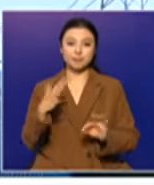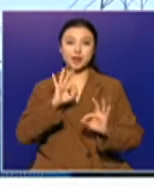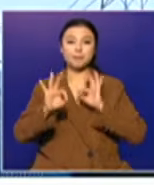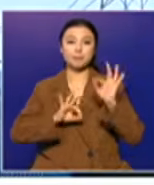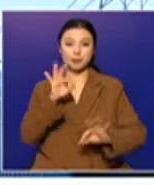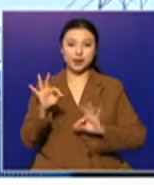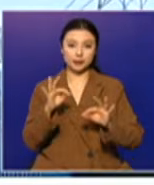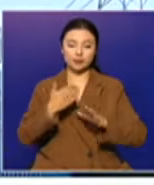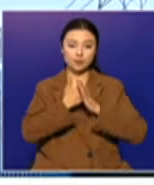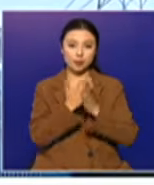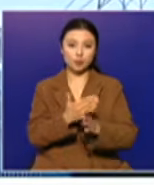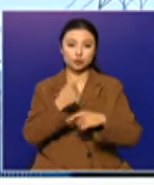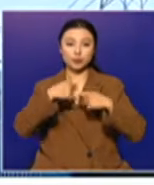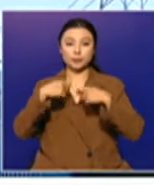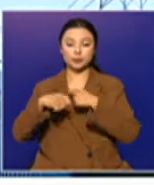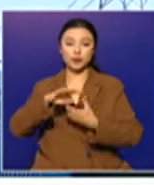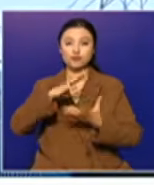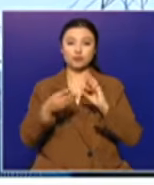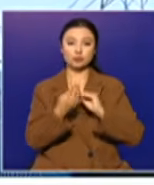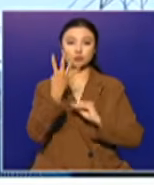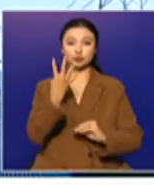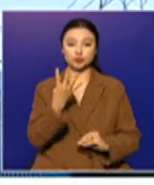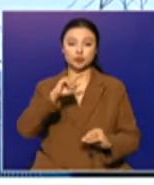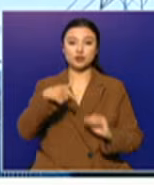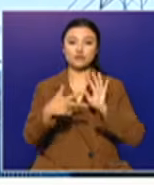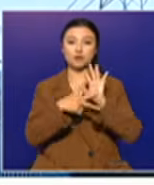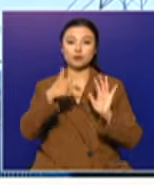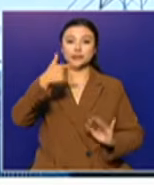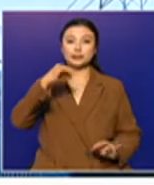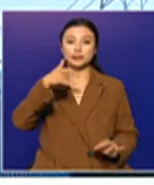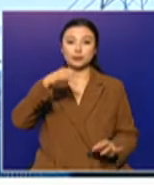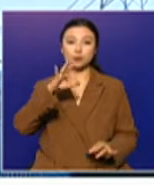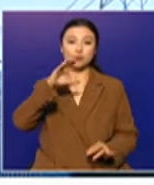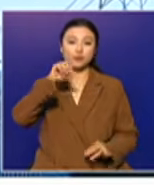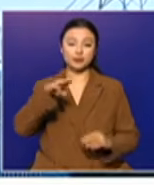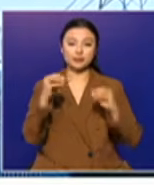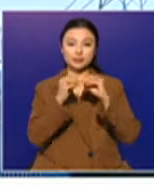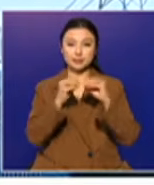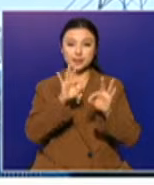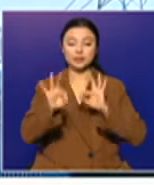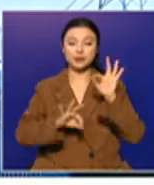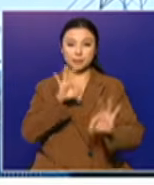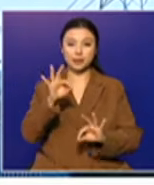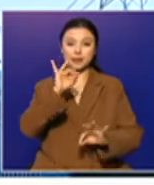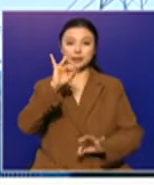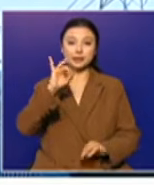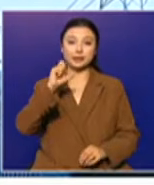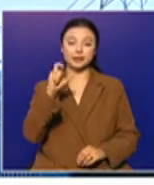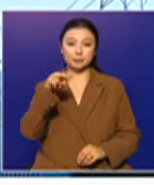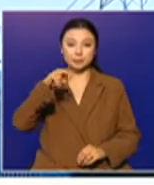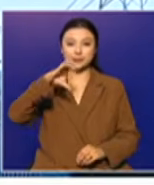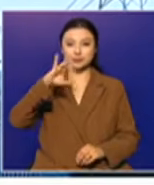іске асыруда. Биыл біз жалпы қуаты 4,8 гигаватт болатын 10 жоба бойынша EPC келісімшарттарына қол